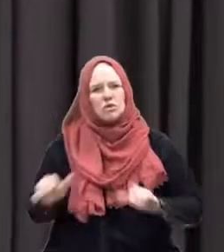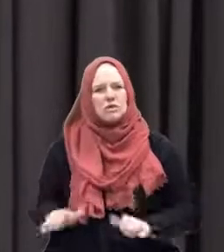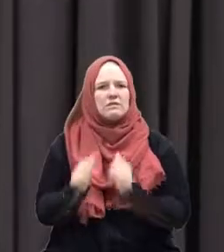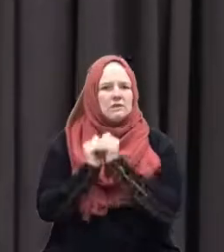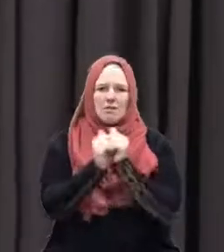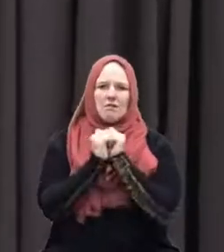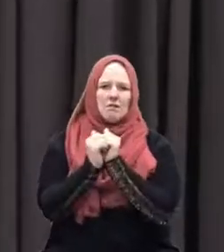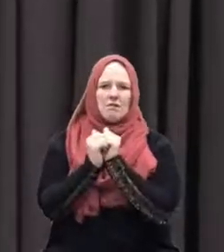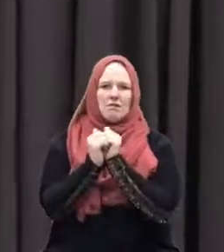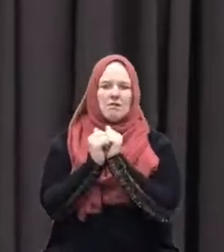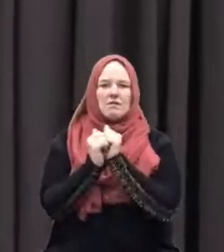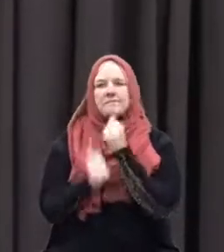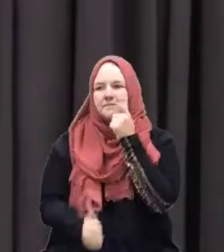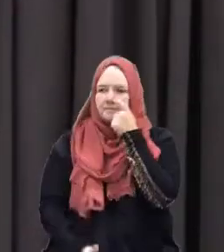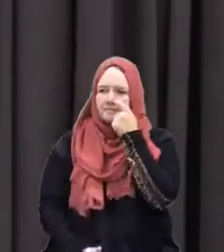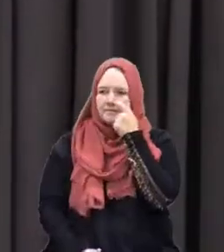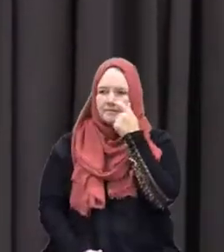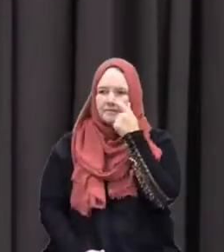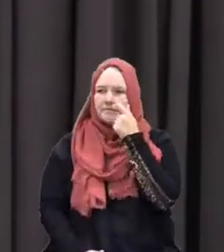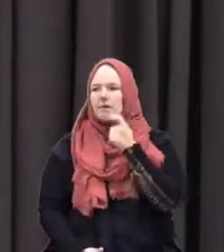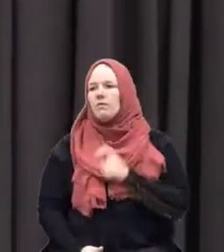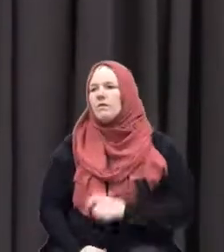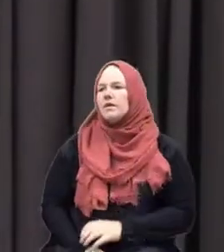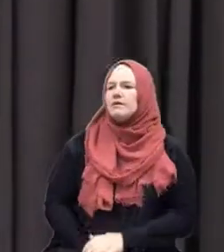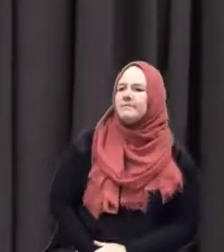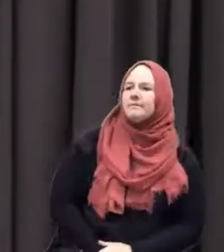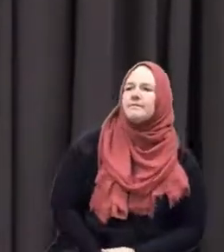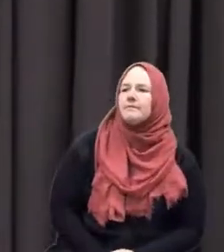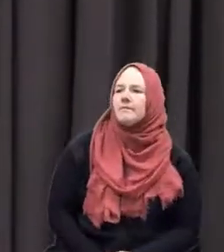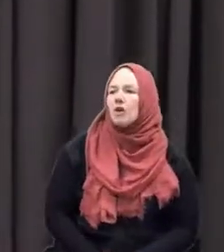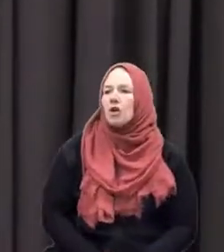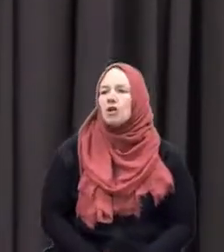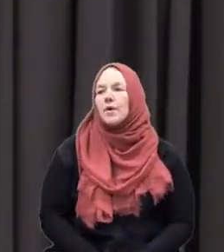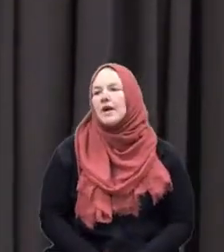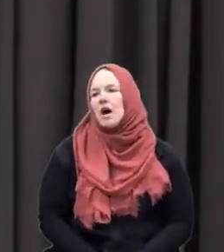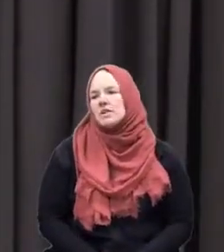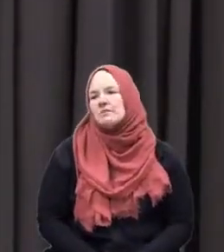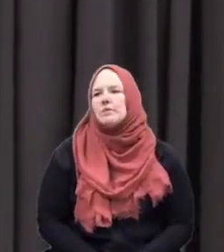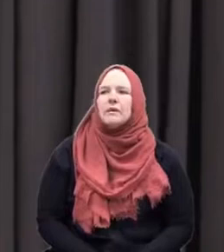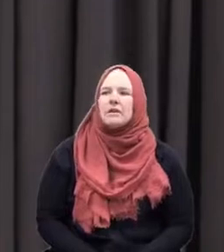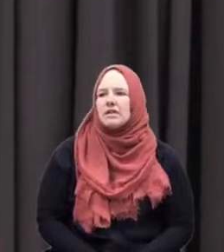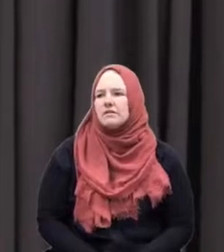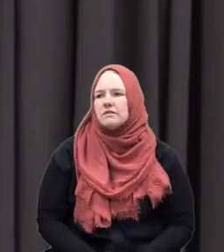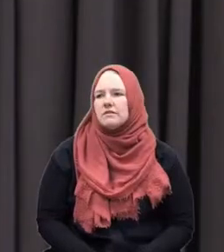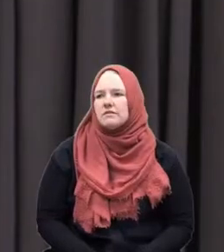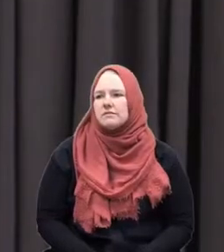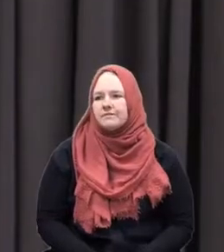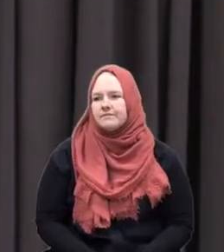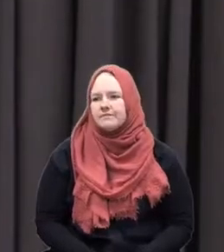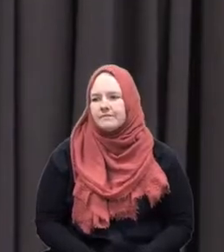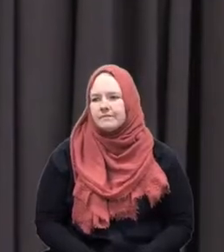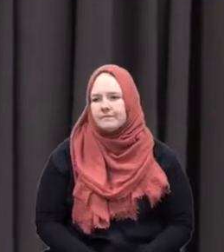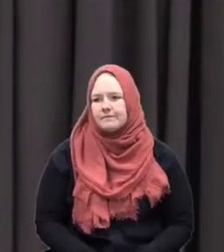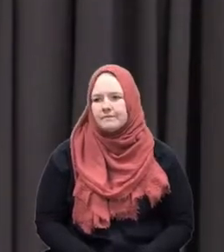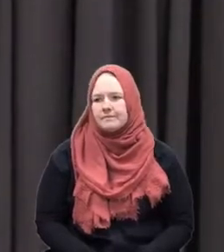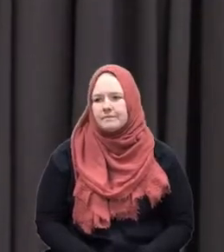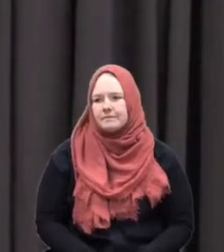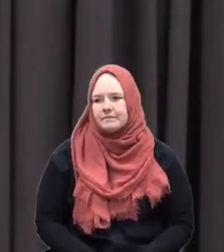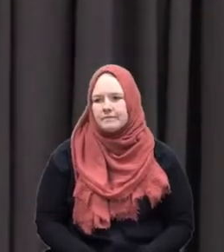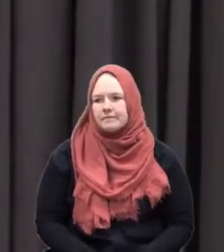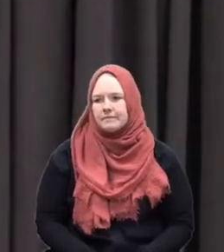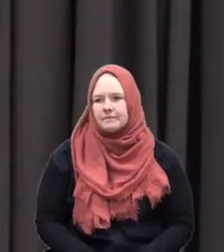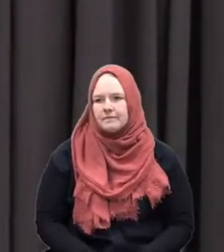عَلَى الْحَقِّ أَطْرًا وَلَتُقْصِرُنَّهُ عَلَى الْحَقِّ قَصْرًا أَوْ لَيَضْرِبَنَّ اللَّهُ